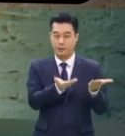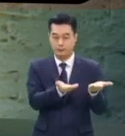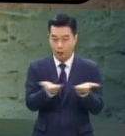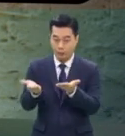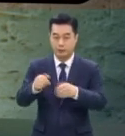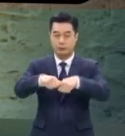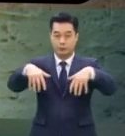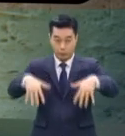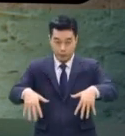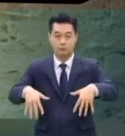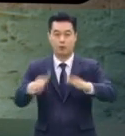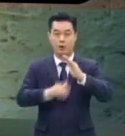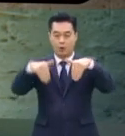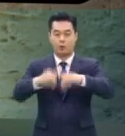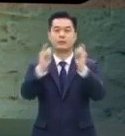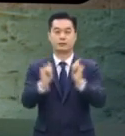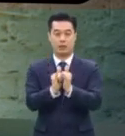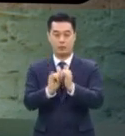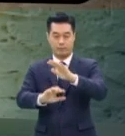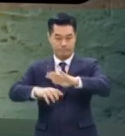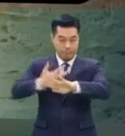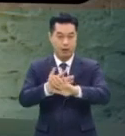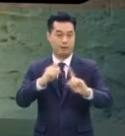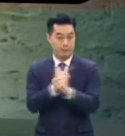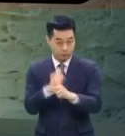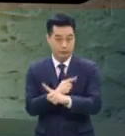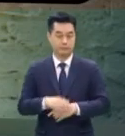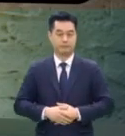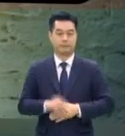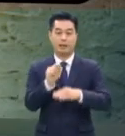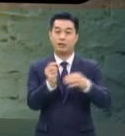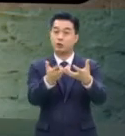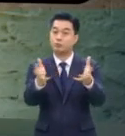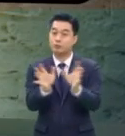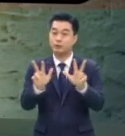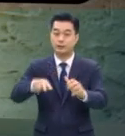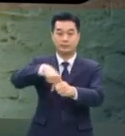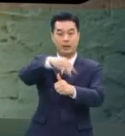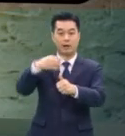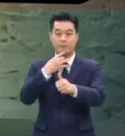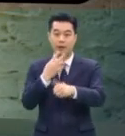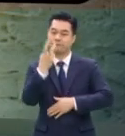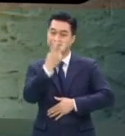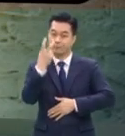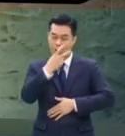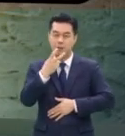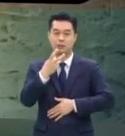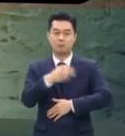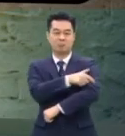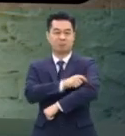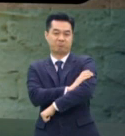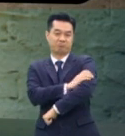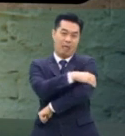조직으로 공기 그 사회를 개혁하고 겠습니다 행정부는 현재 상황만 관리하는 관료